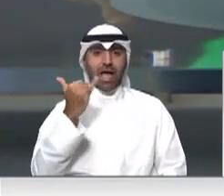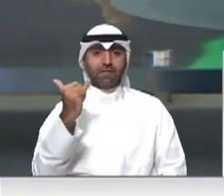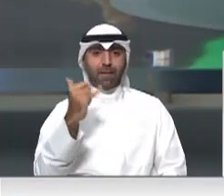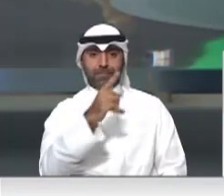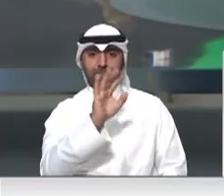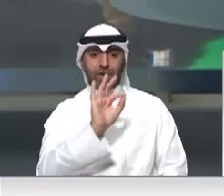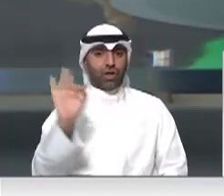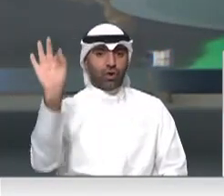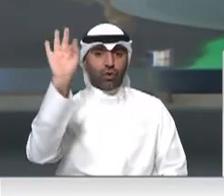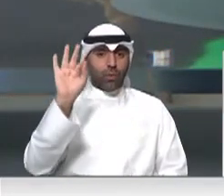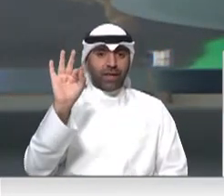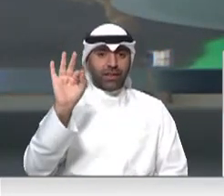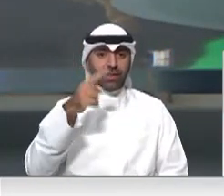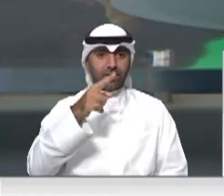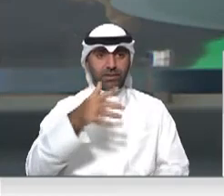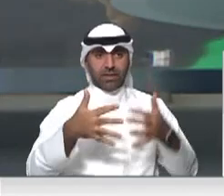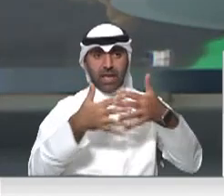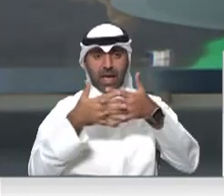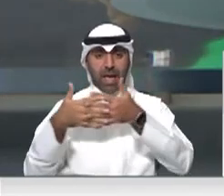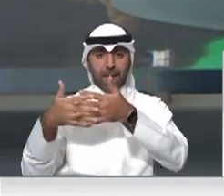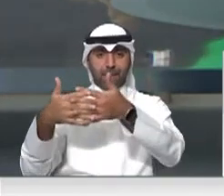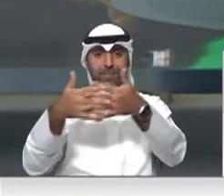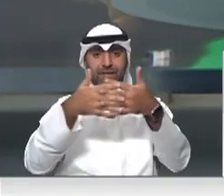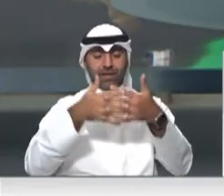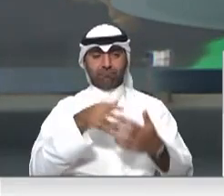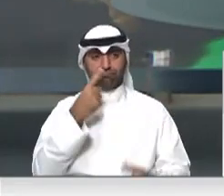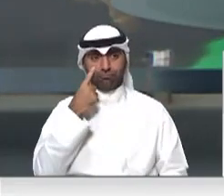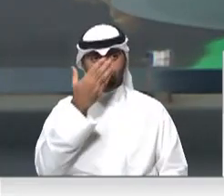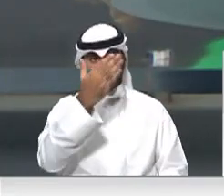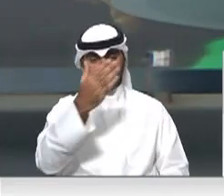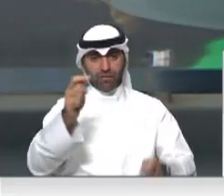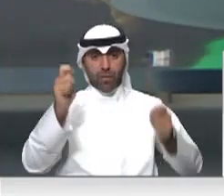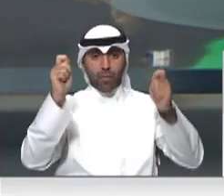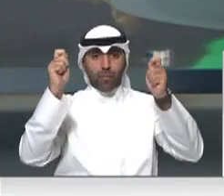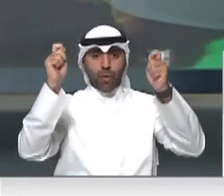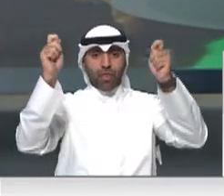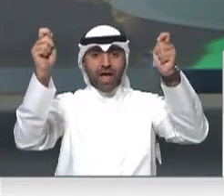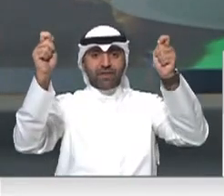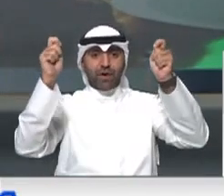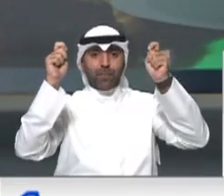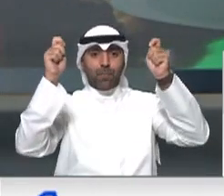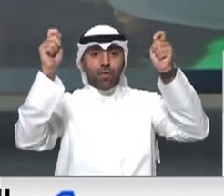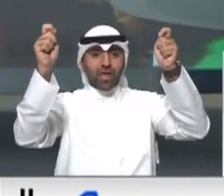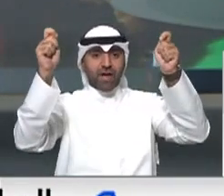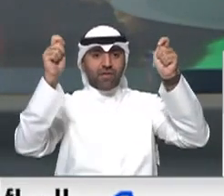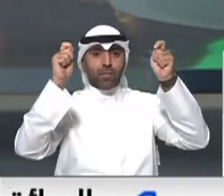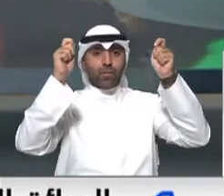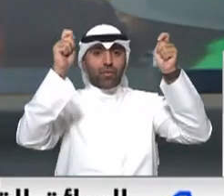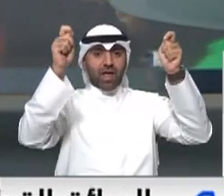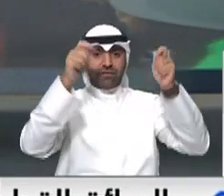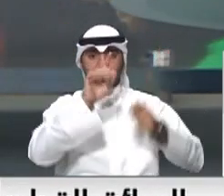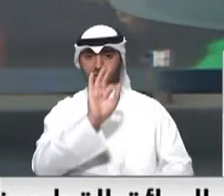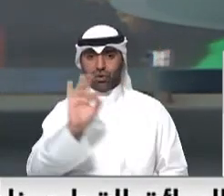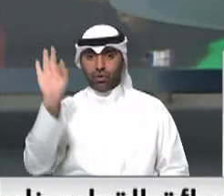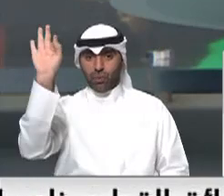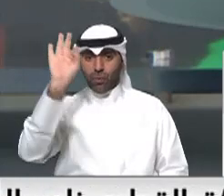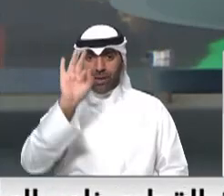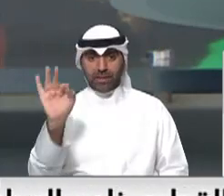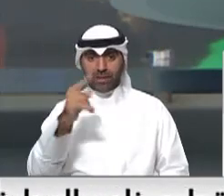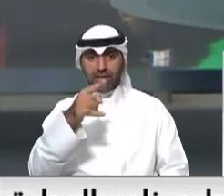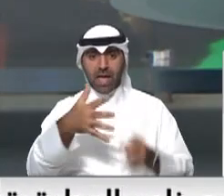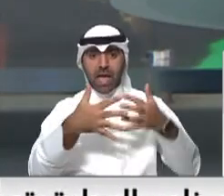غزة، منددين بجرائم الإبادة التي يرتكبها جيش الاحتلال الإسرائيلي بحق المدنيين